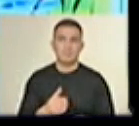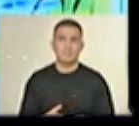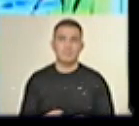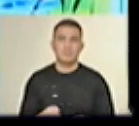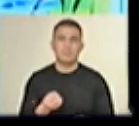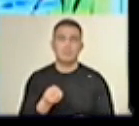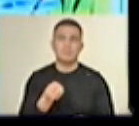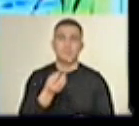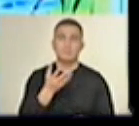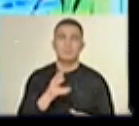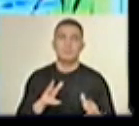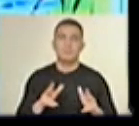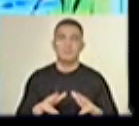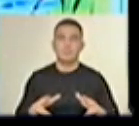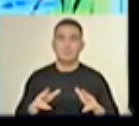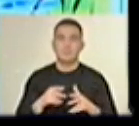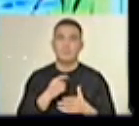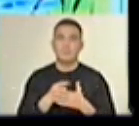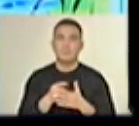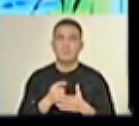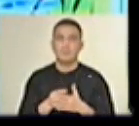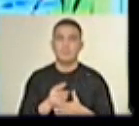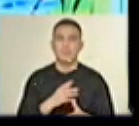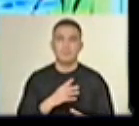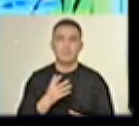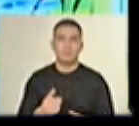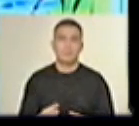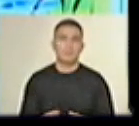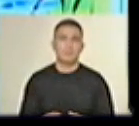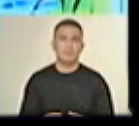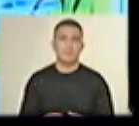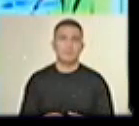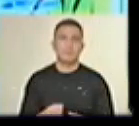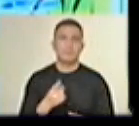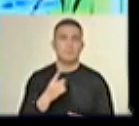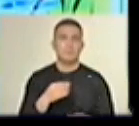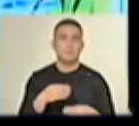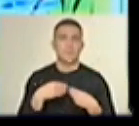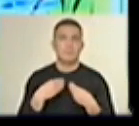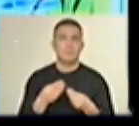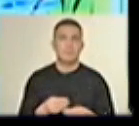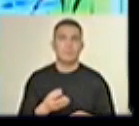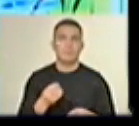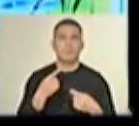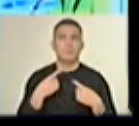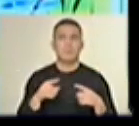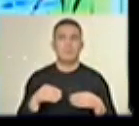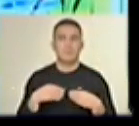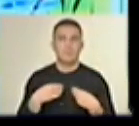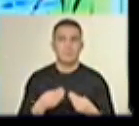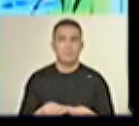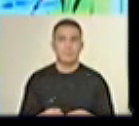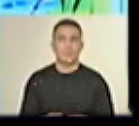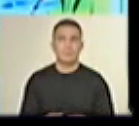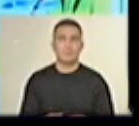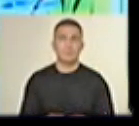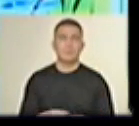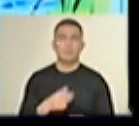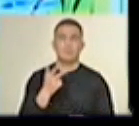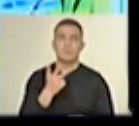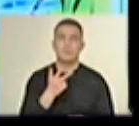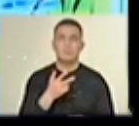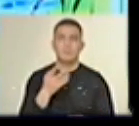Сколько лягушек скормили ребята? Одну дали, дали другую проглотил,